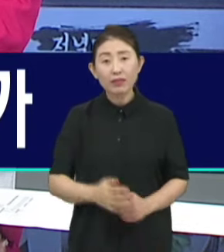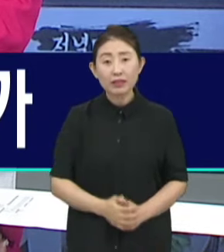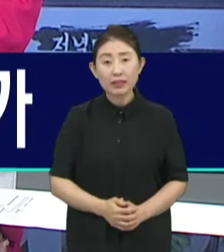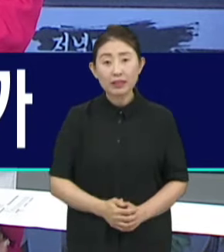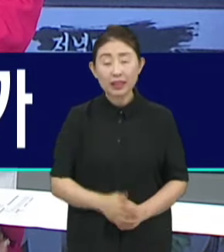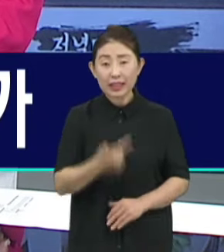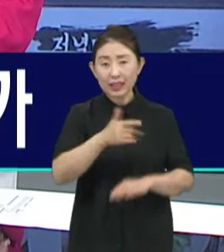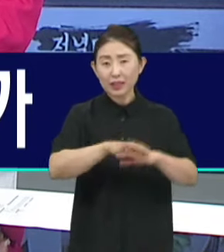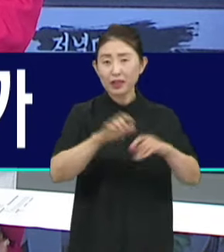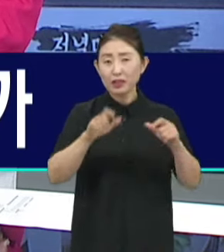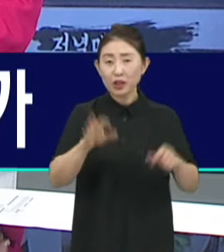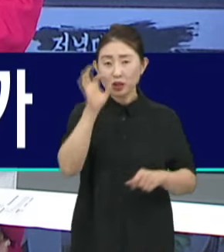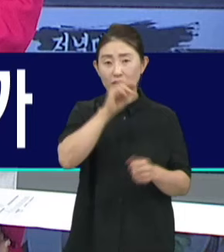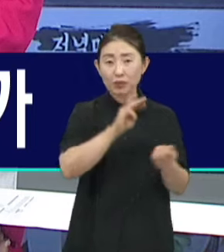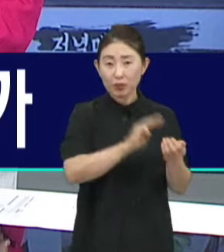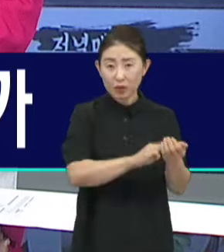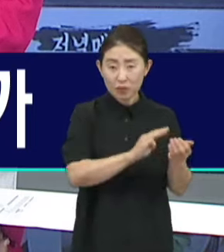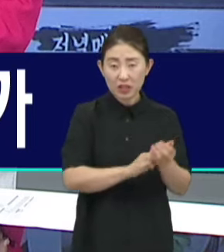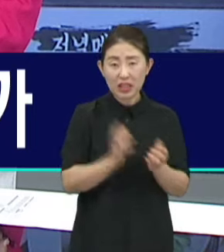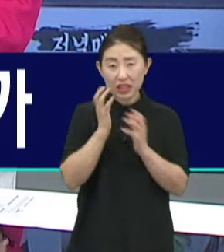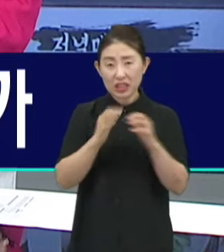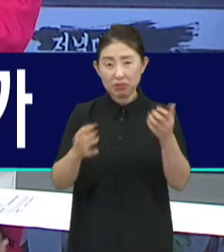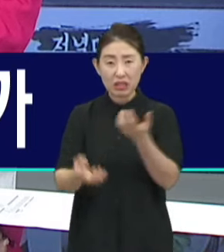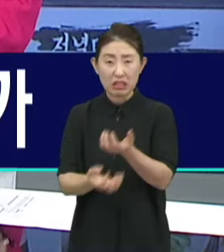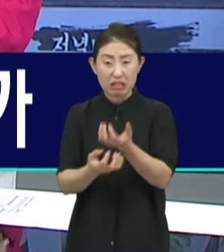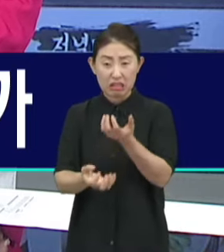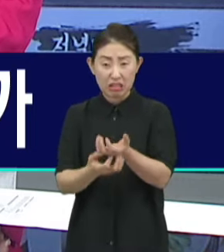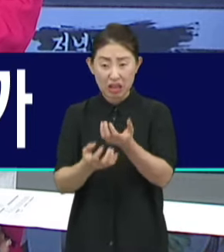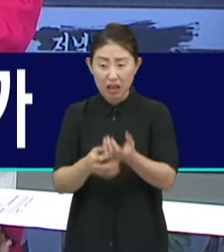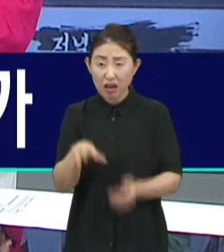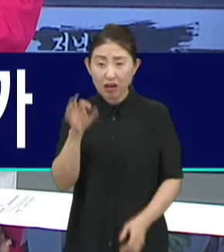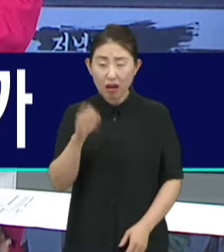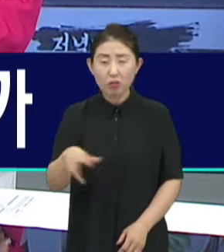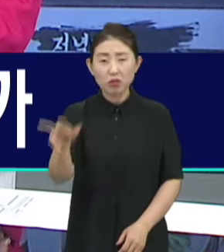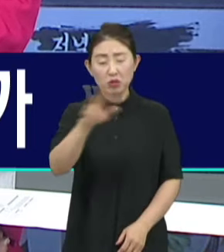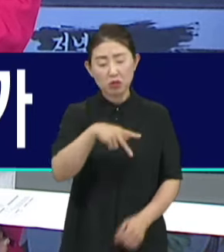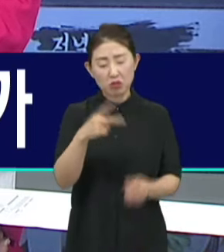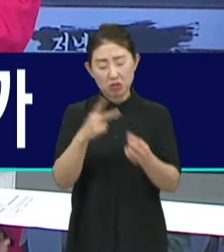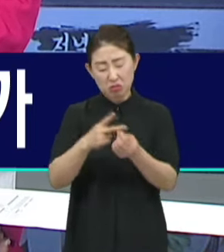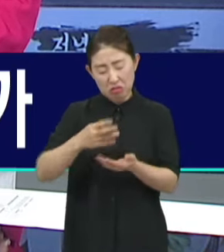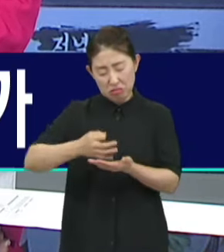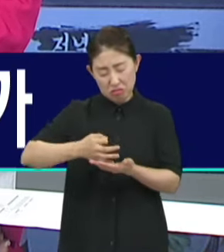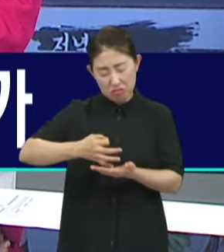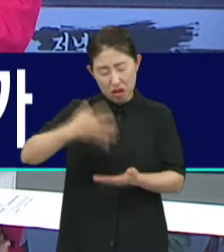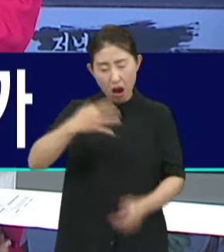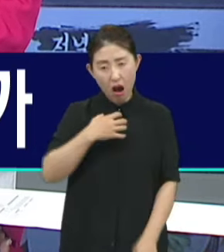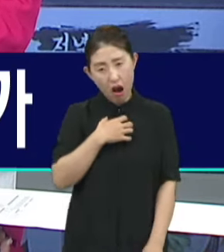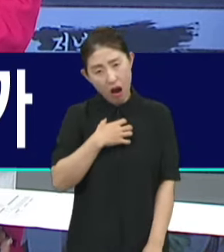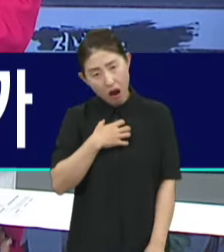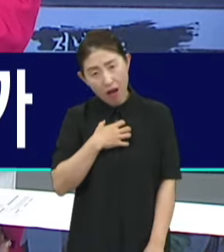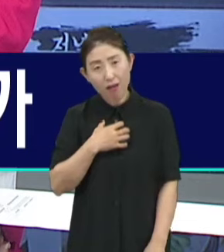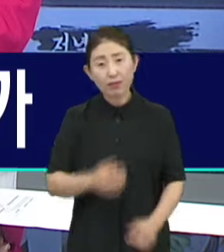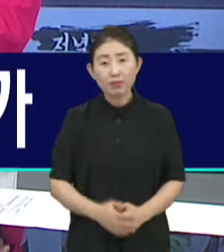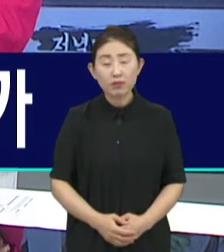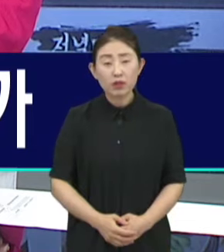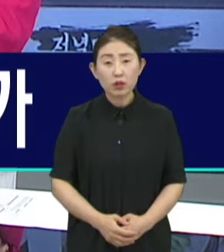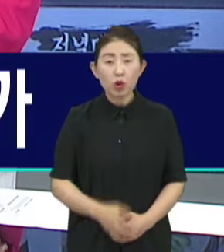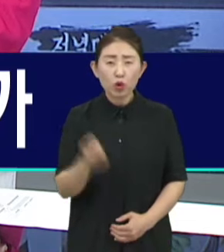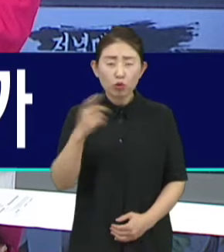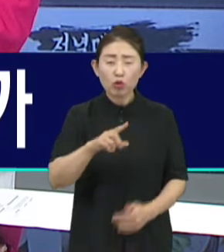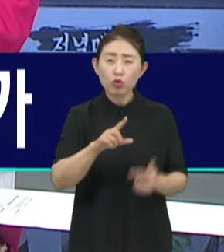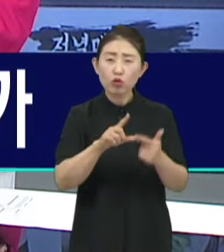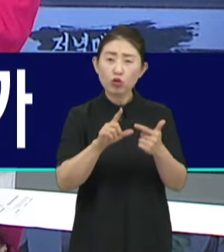특히 대전의 경우 삼겹살과 김치찌개 값이 전국에서 두 번째로 비싸 서민들의 한숨이 깊어지고 있습니다.